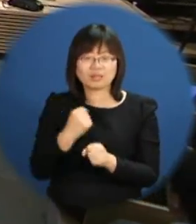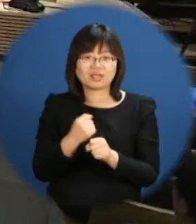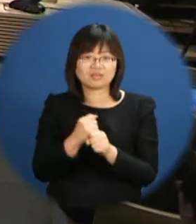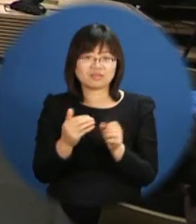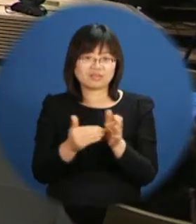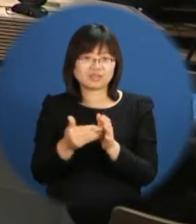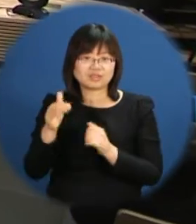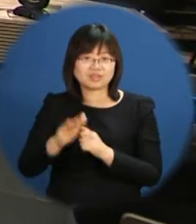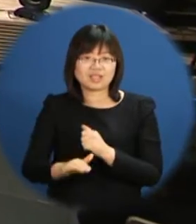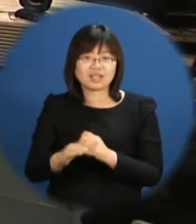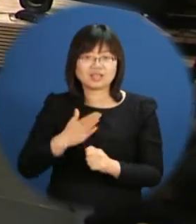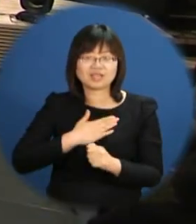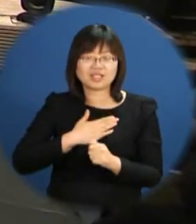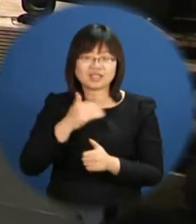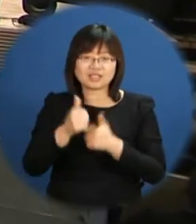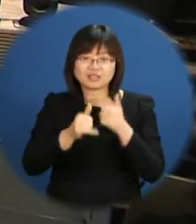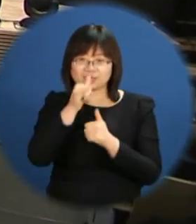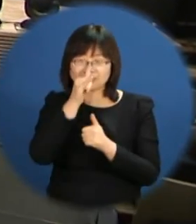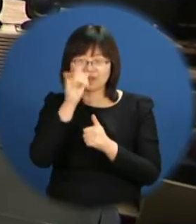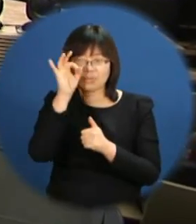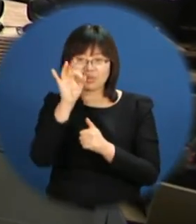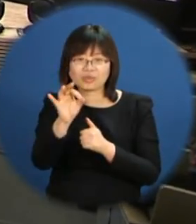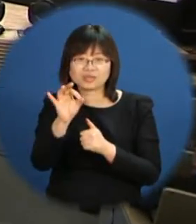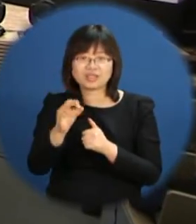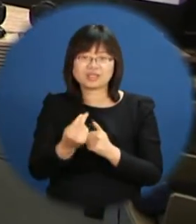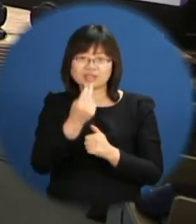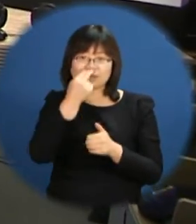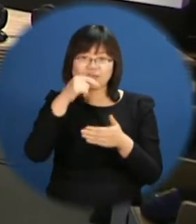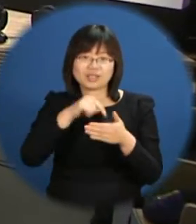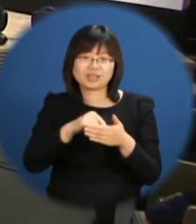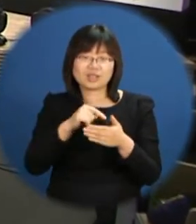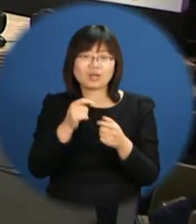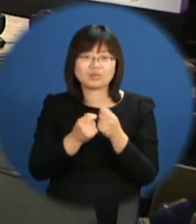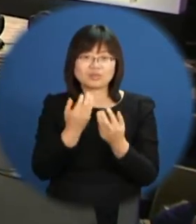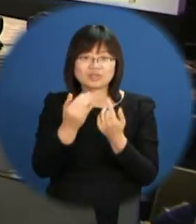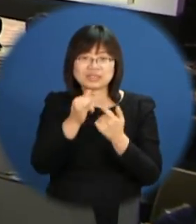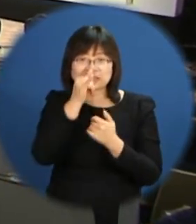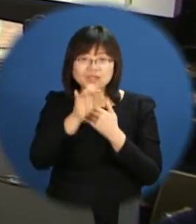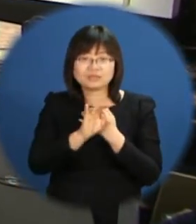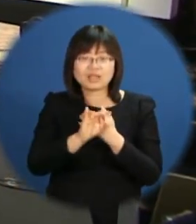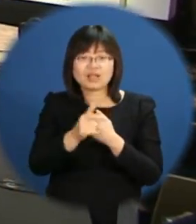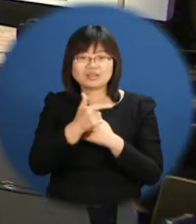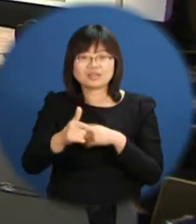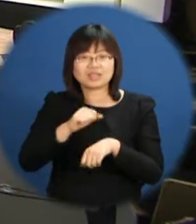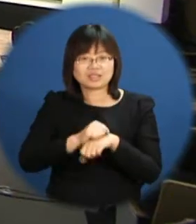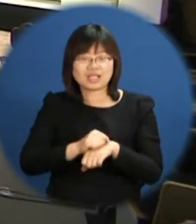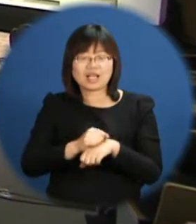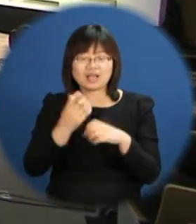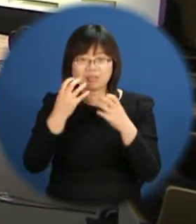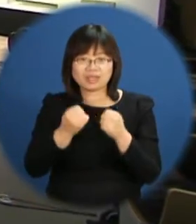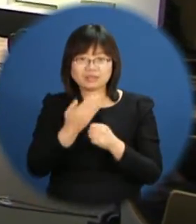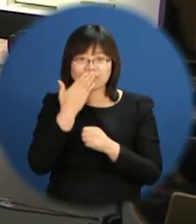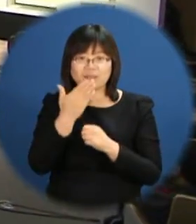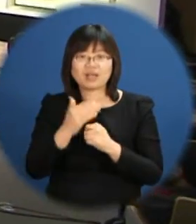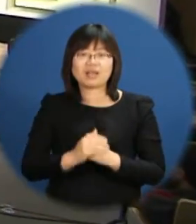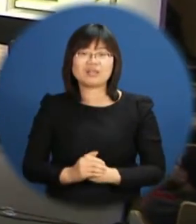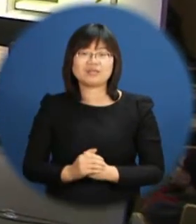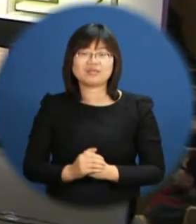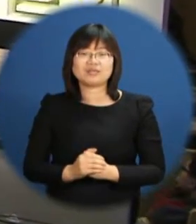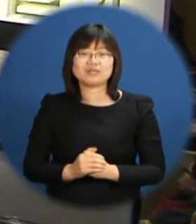이제 자기가 실험을 해 보니까 이 산소 속에서 불이 타면 엄청나게 잘 타고 또 이제